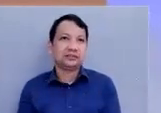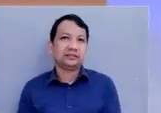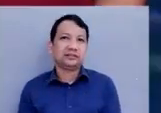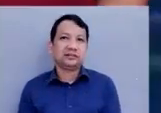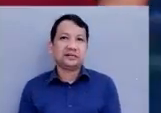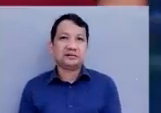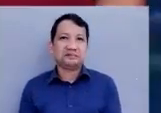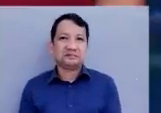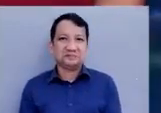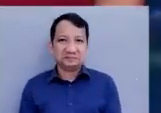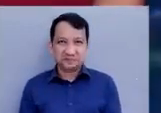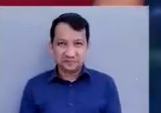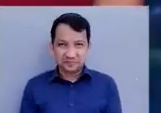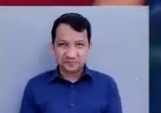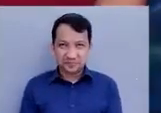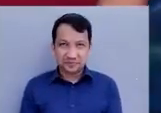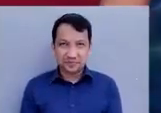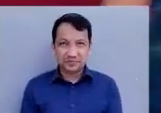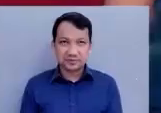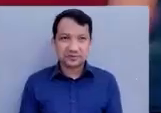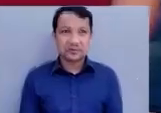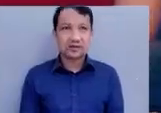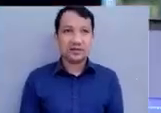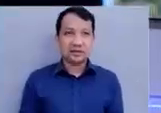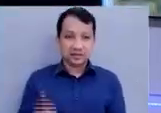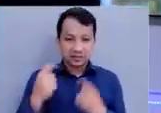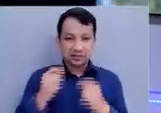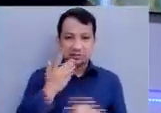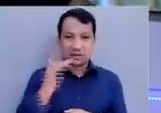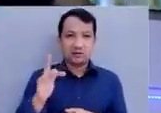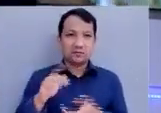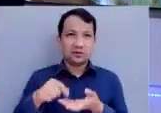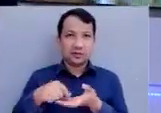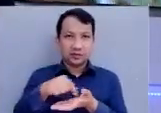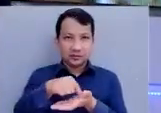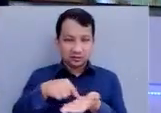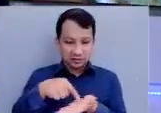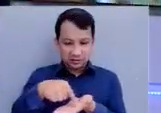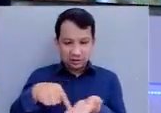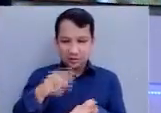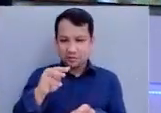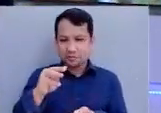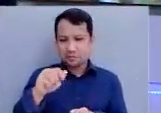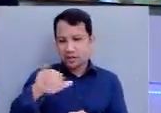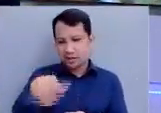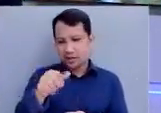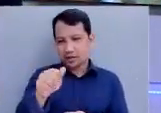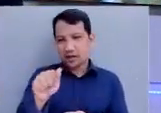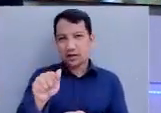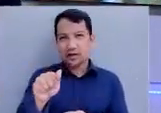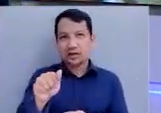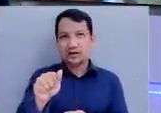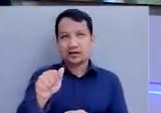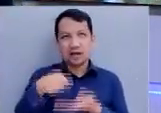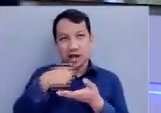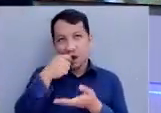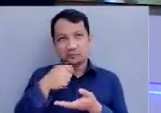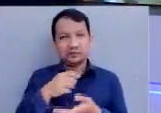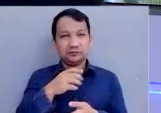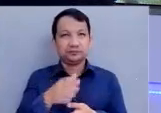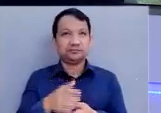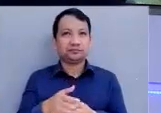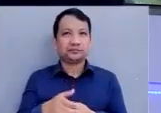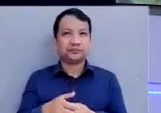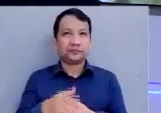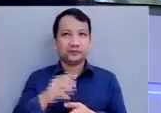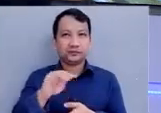T tinikman ko yung maaha nila Ah saktong-sakto yung tamis nung kanilang maha parang feeling ko hindi ito nakakaumay kasi kadalasan agag